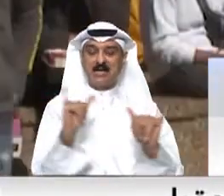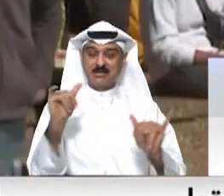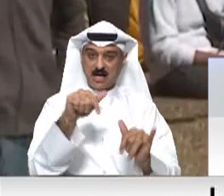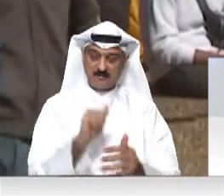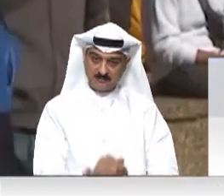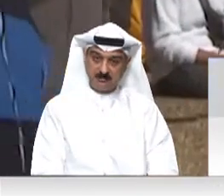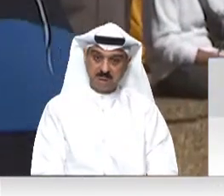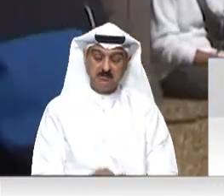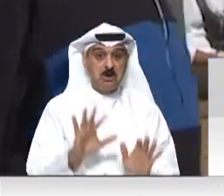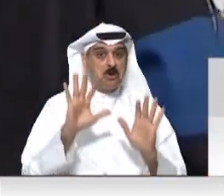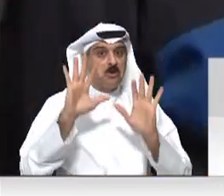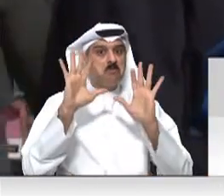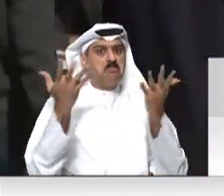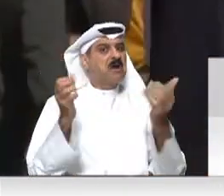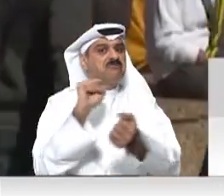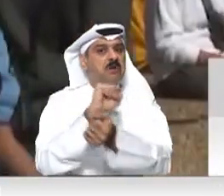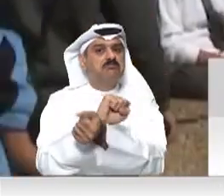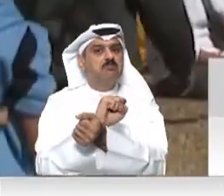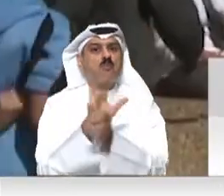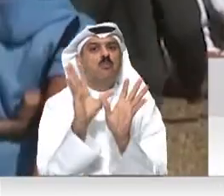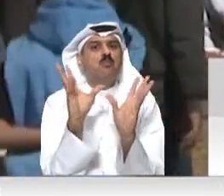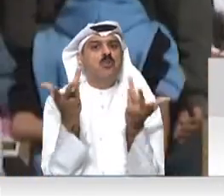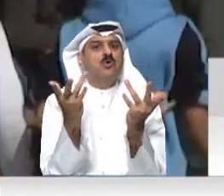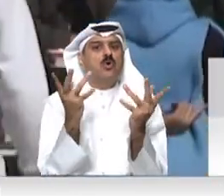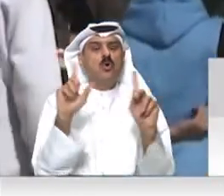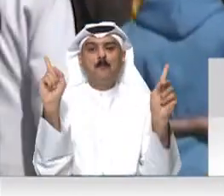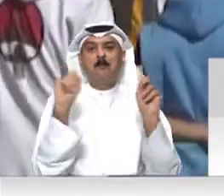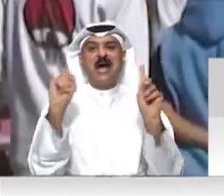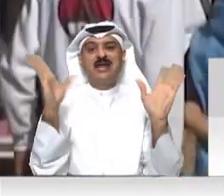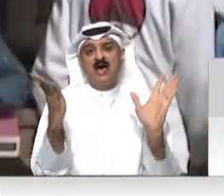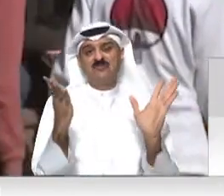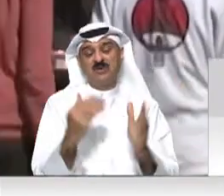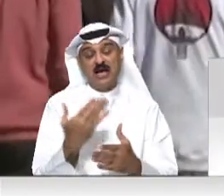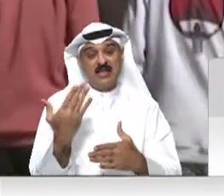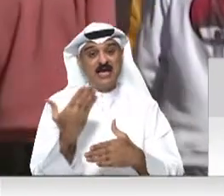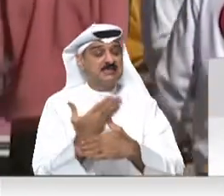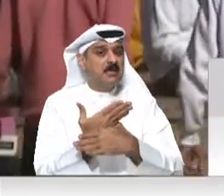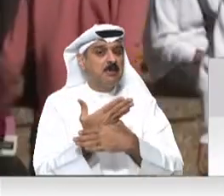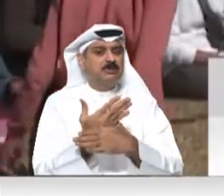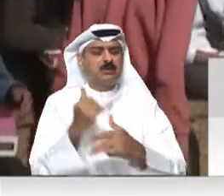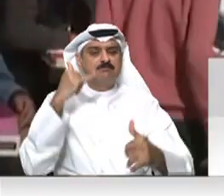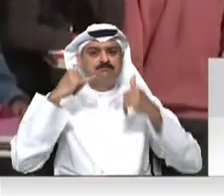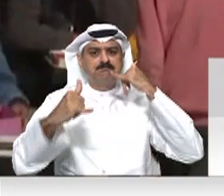على معرفة من تم اعتقاله في ظل عدم تقديم تقرير